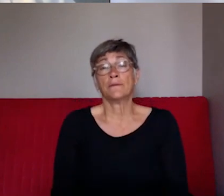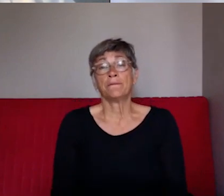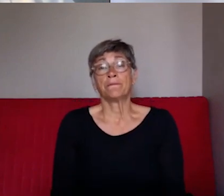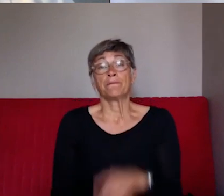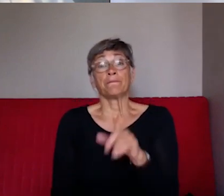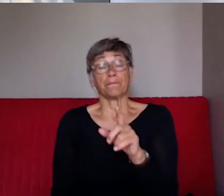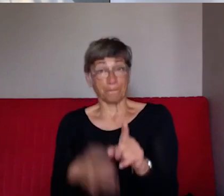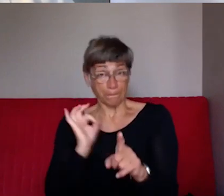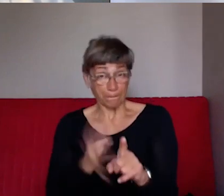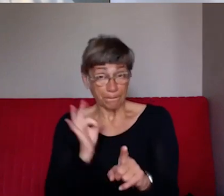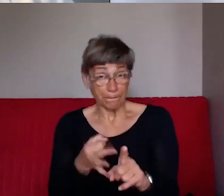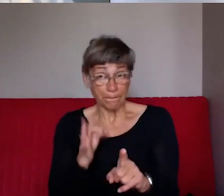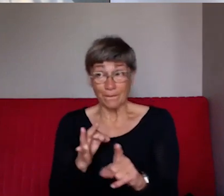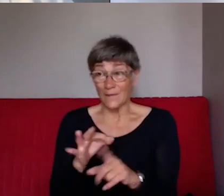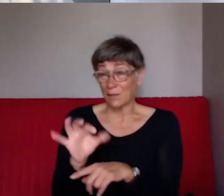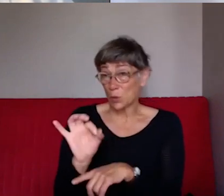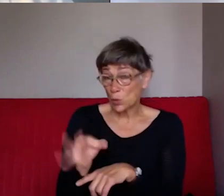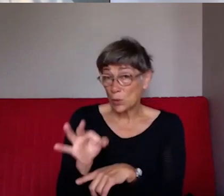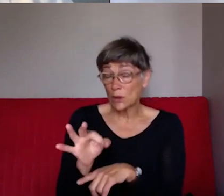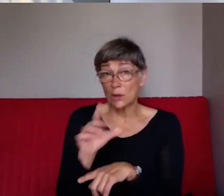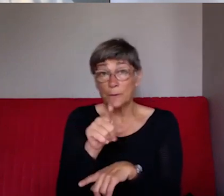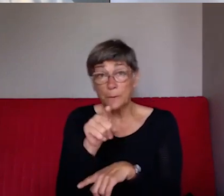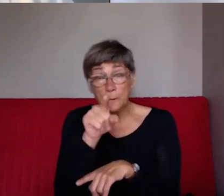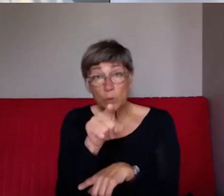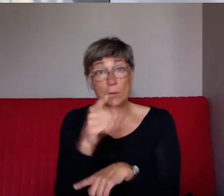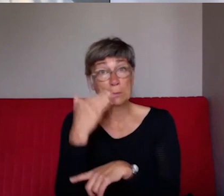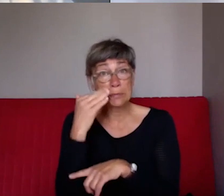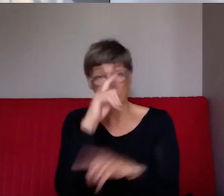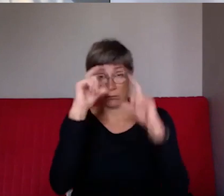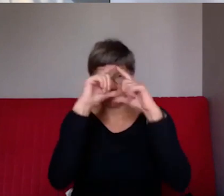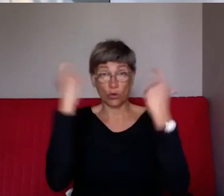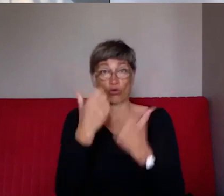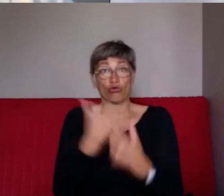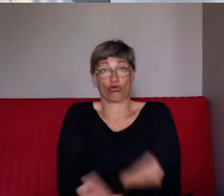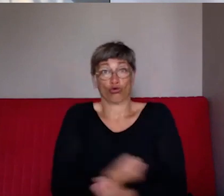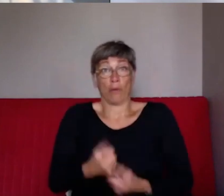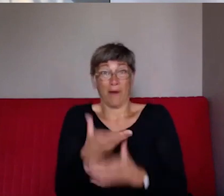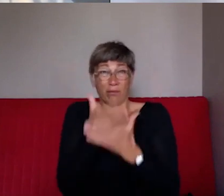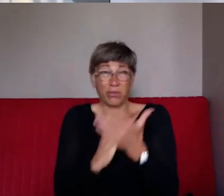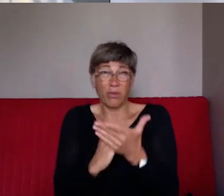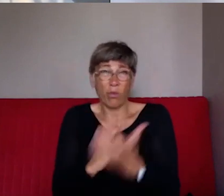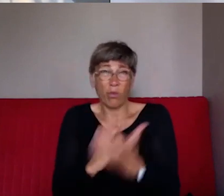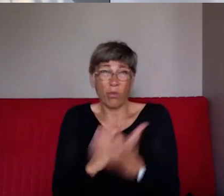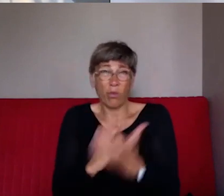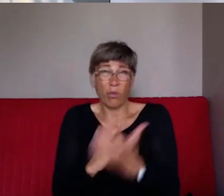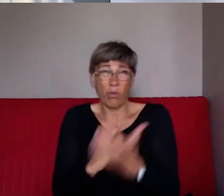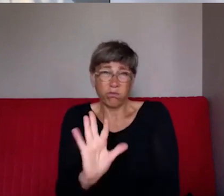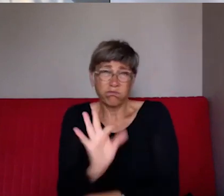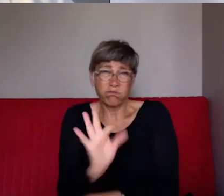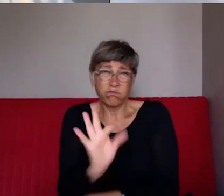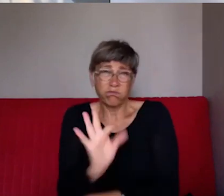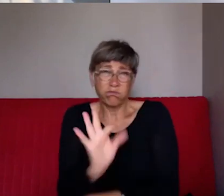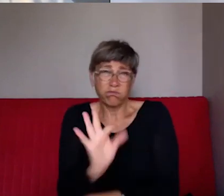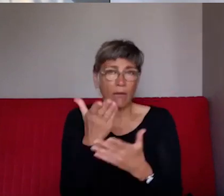j'insiste surtout, n'hésitez pas, si vous êtes en chômage partiel, profitez-en pour aller demander